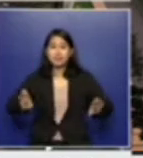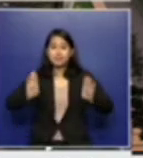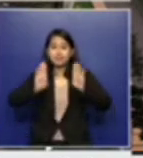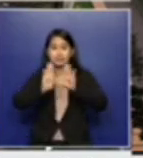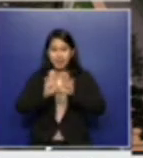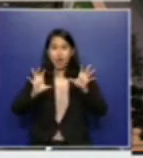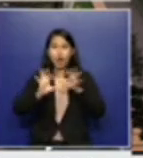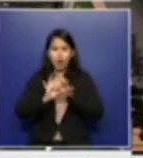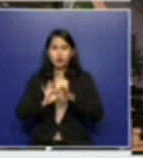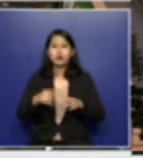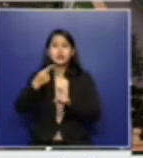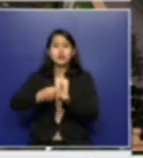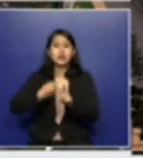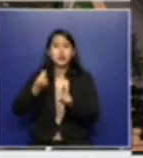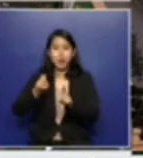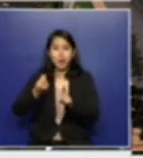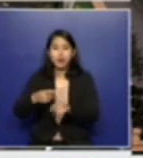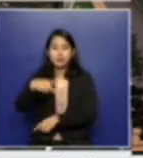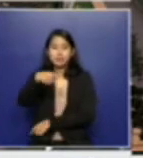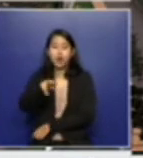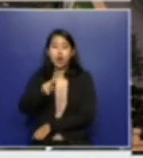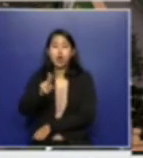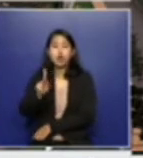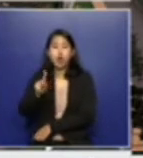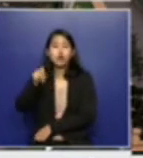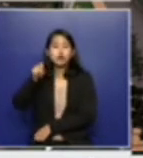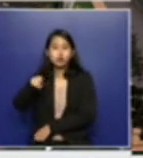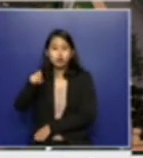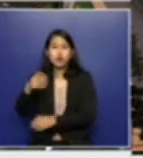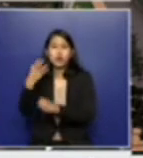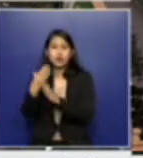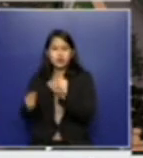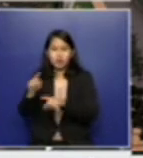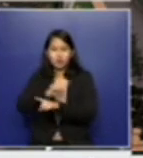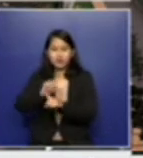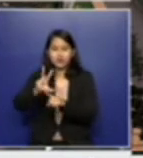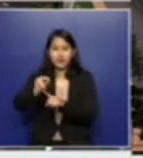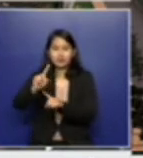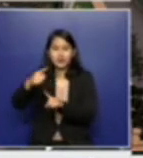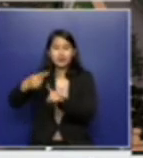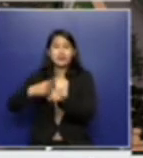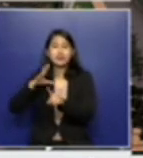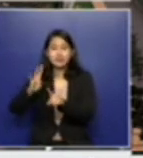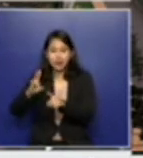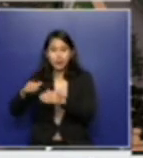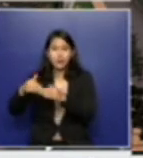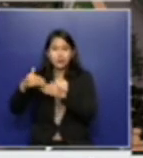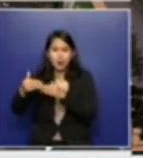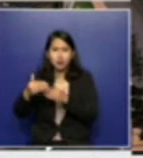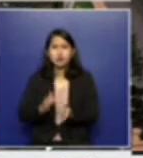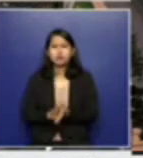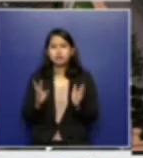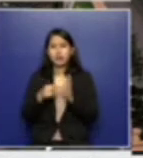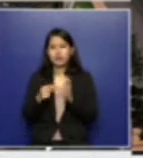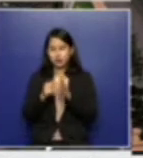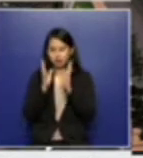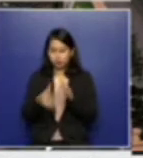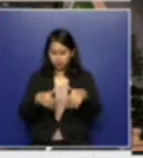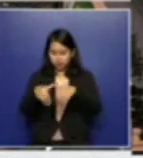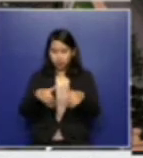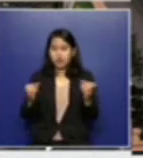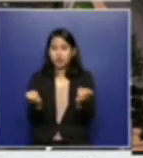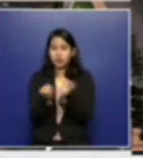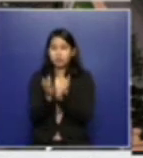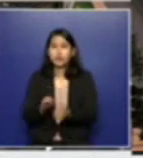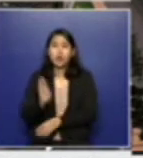กี่เดือนแล้วครับพ.ร.ก.ฉุกเฉินก็เหลืออีกถึง31กรกฎาคมชาวบ้านเดือดร้อนกันหมดครับบริษัทห้างร้